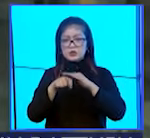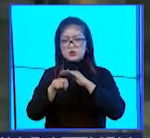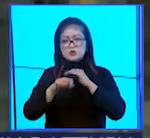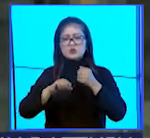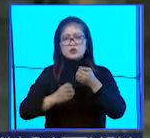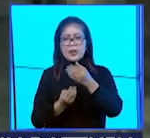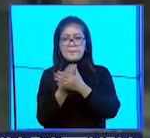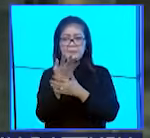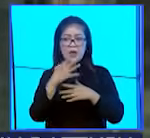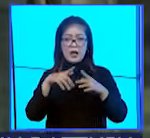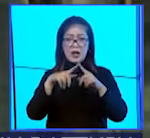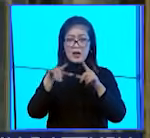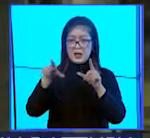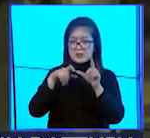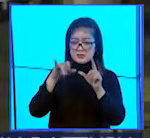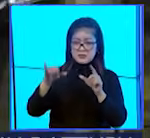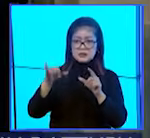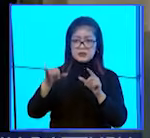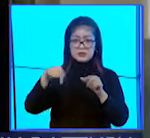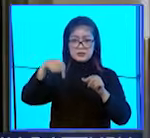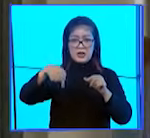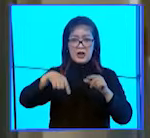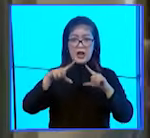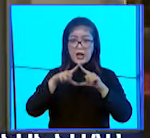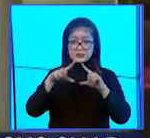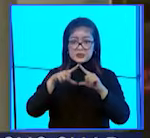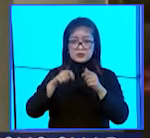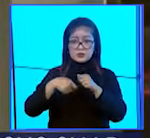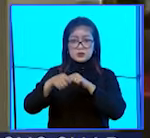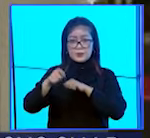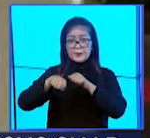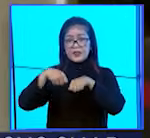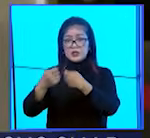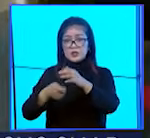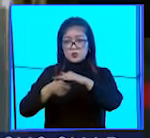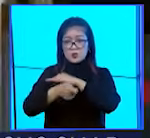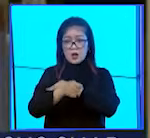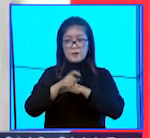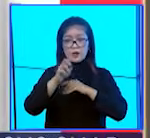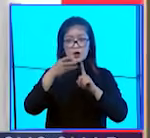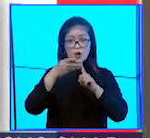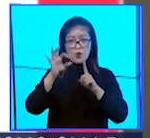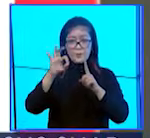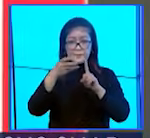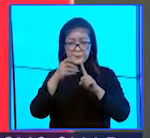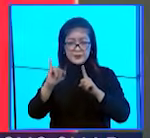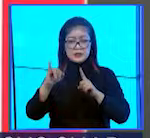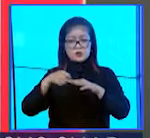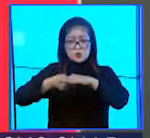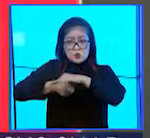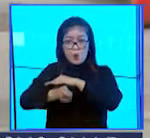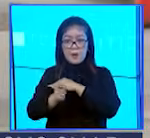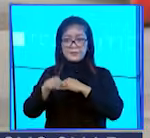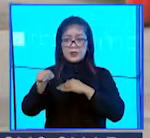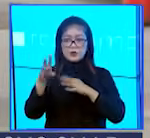ini, Aziz Syamsuddin diduga memberikan suap kepada Robin 47 agar tidak membahas